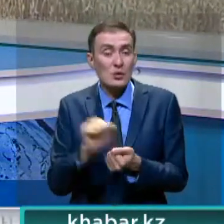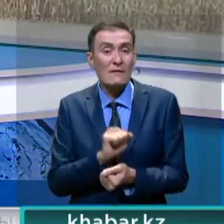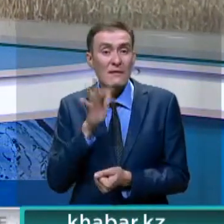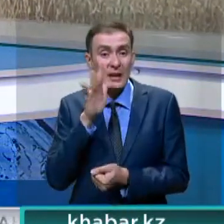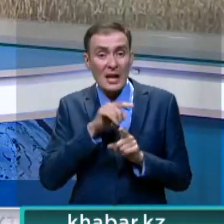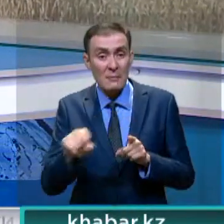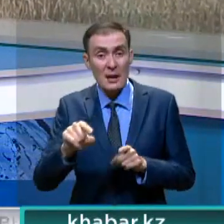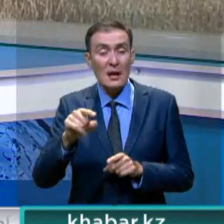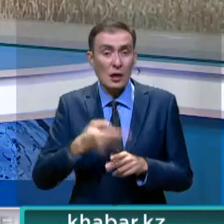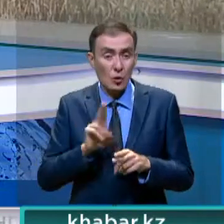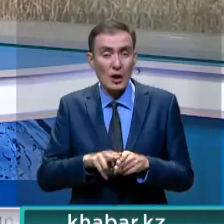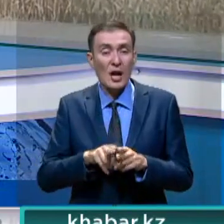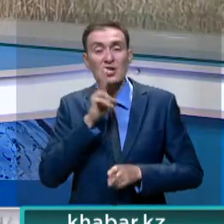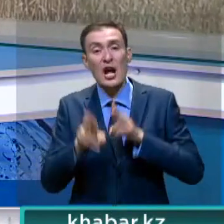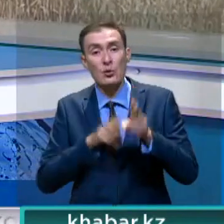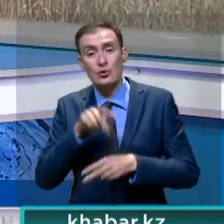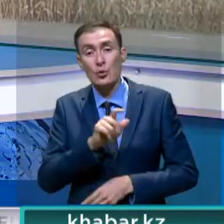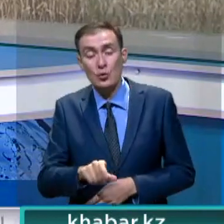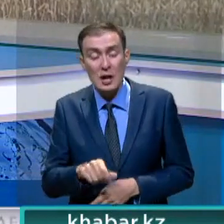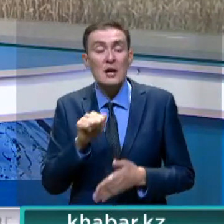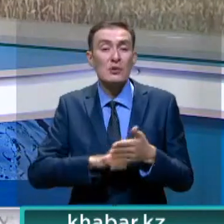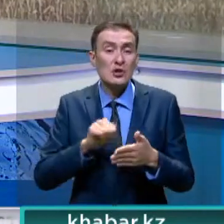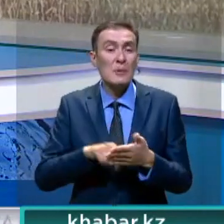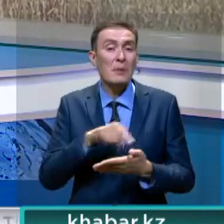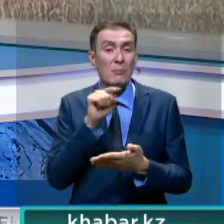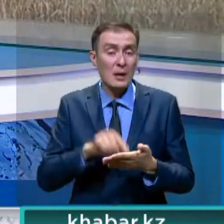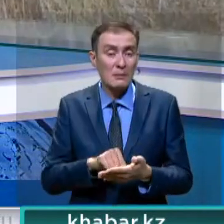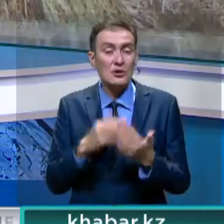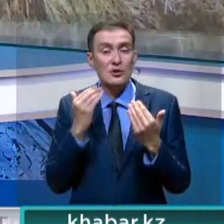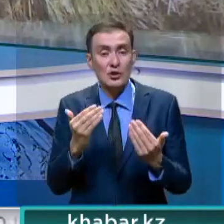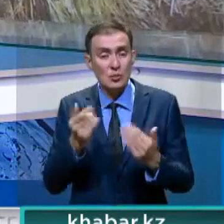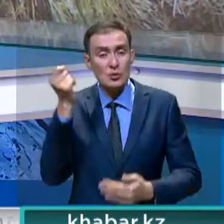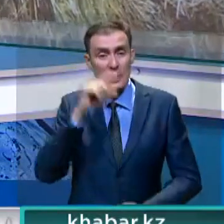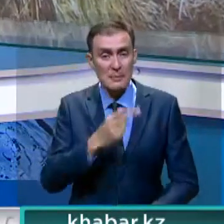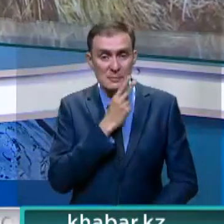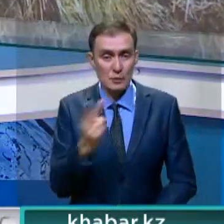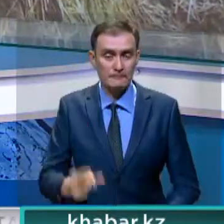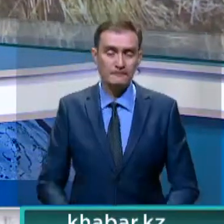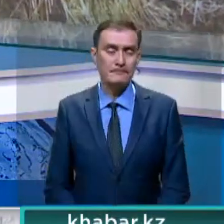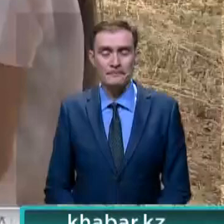засушливом сезоне, на который ссылаются чиновники. В причинах проблем разбиралась Анна Лисимбердина.